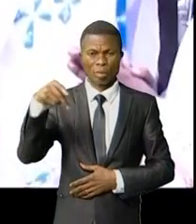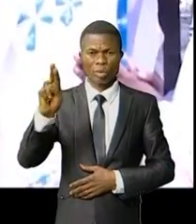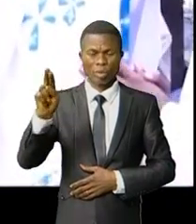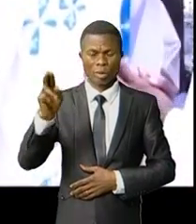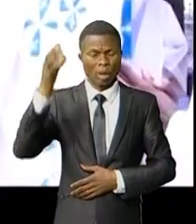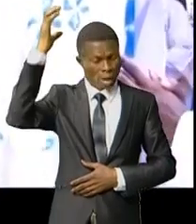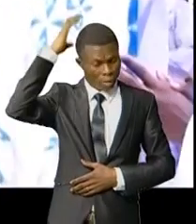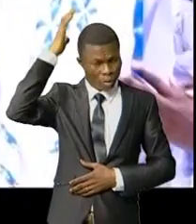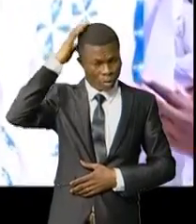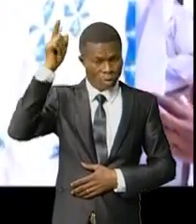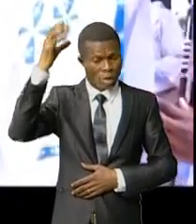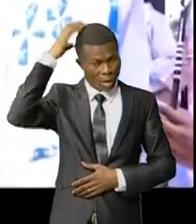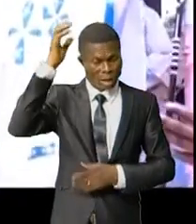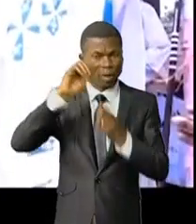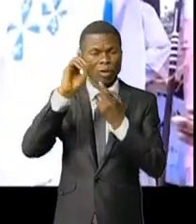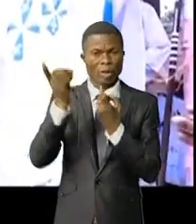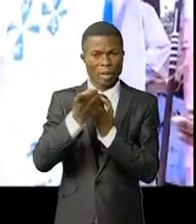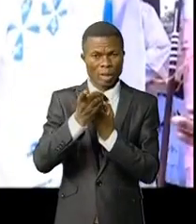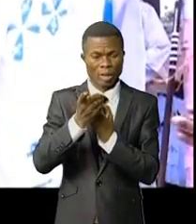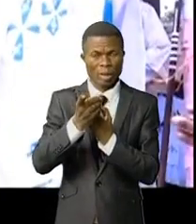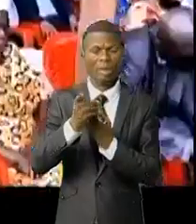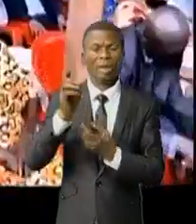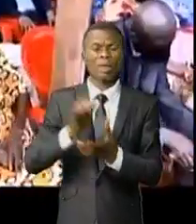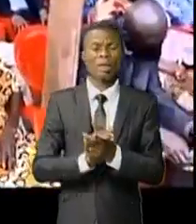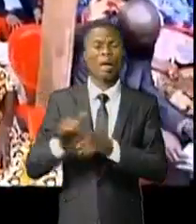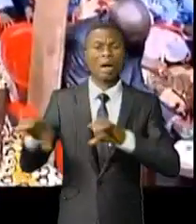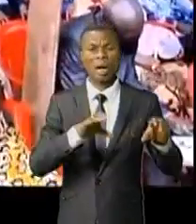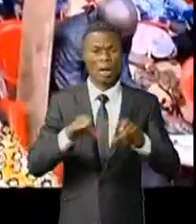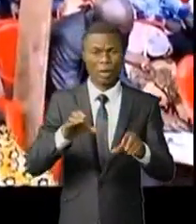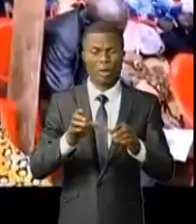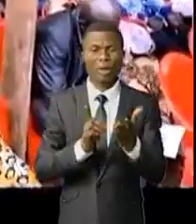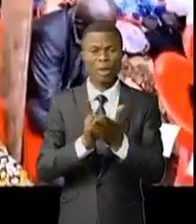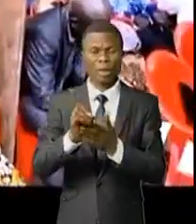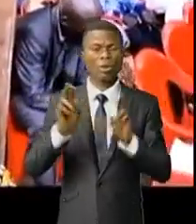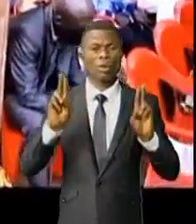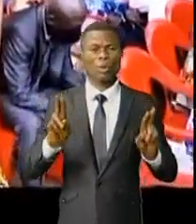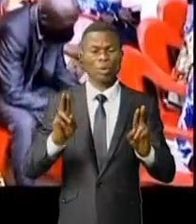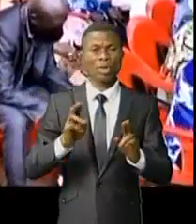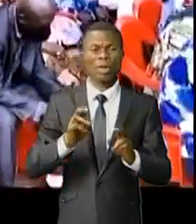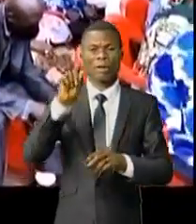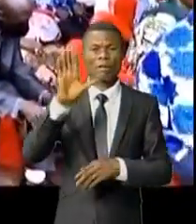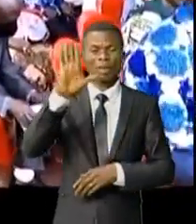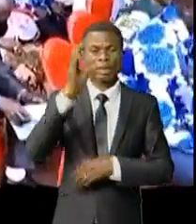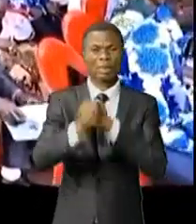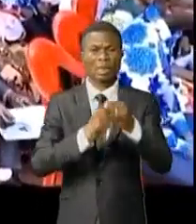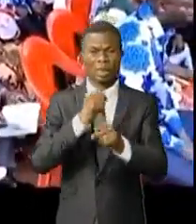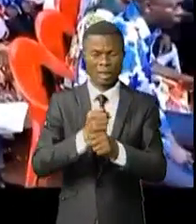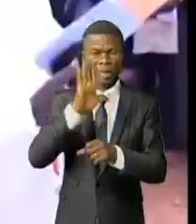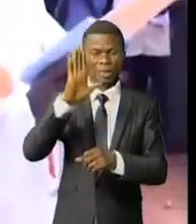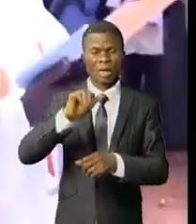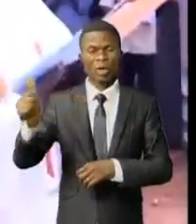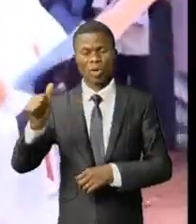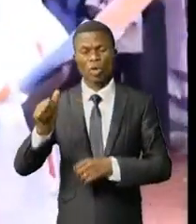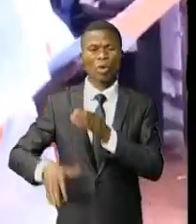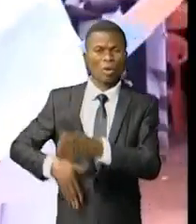Dominique Boulamatari, évêque de diocèse de Monégbé, et le renouvellement de vœux de vie religieuse au terme de 25 ans de 5 autres, lesquels